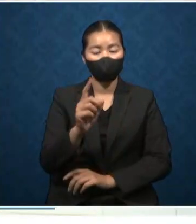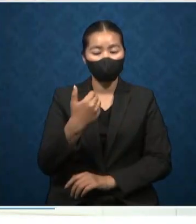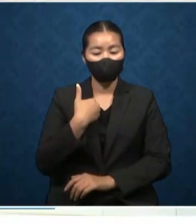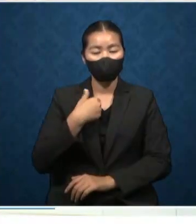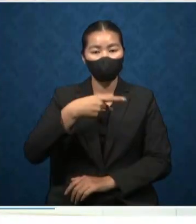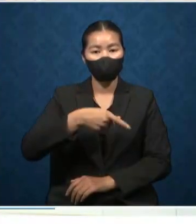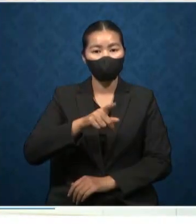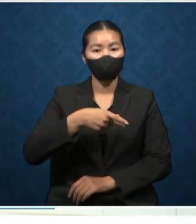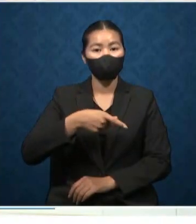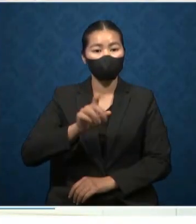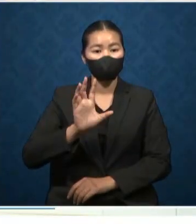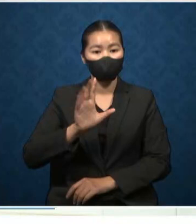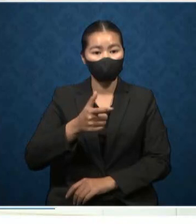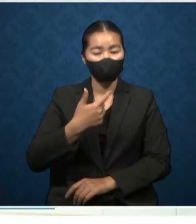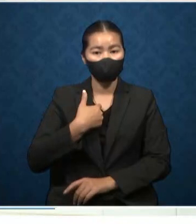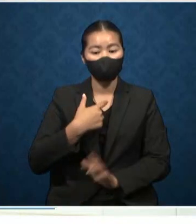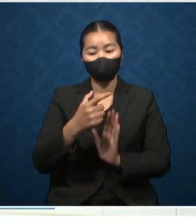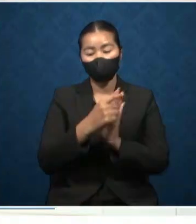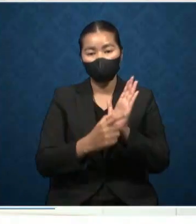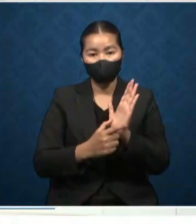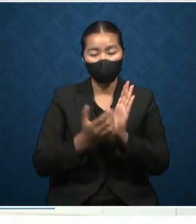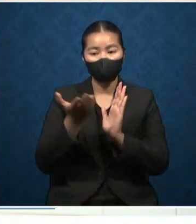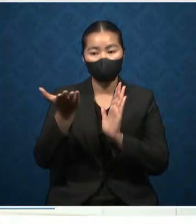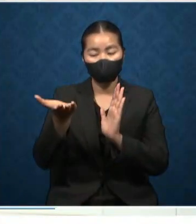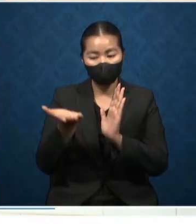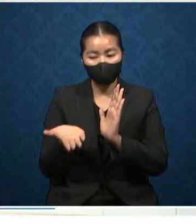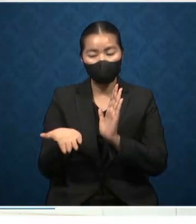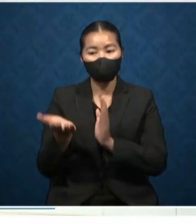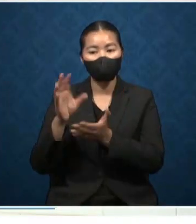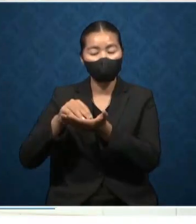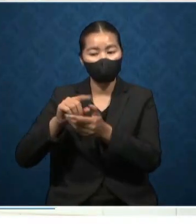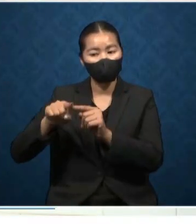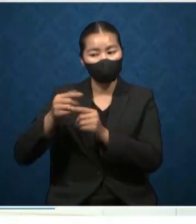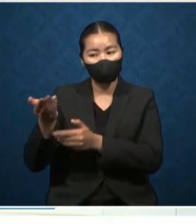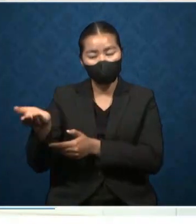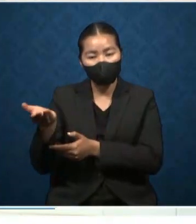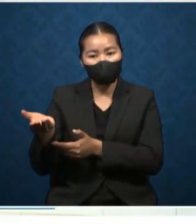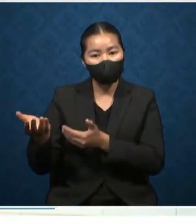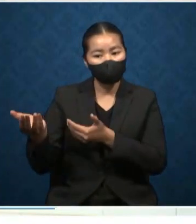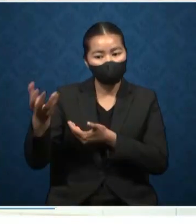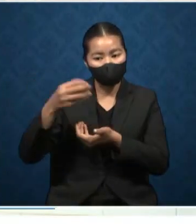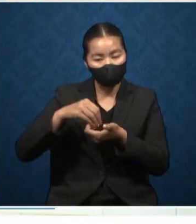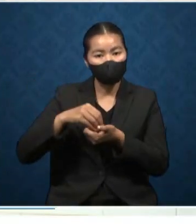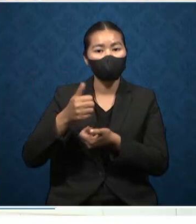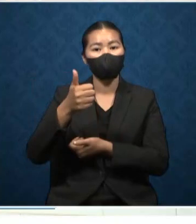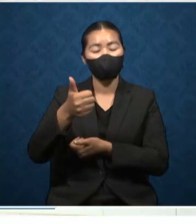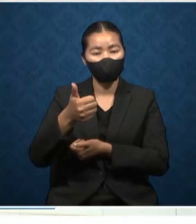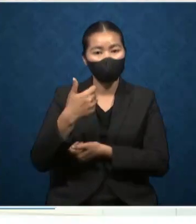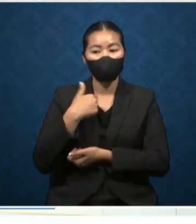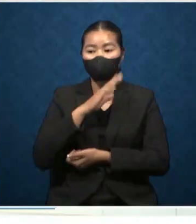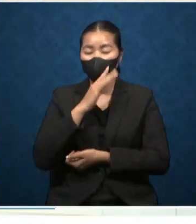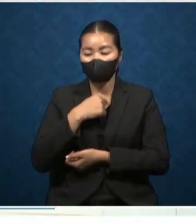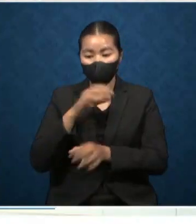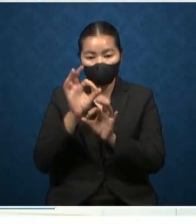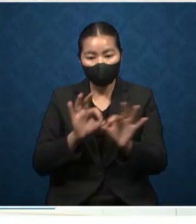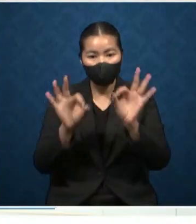charges. เองก็สามารถของข้อมูลของสำรงานท enabling Geo.ปุ at p